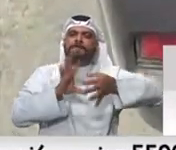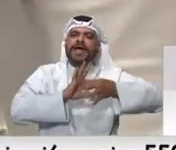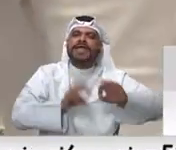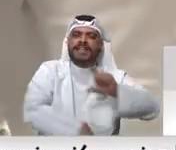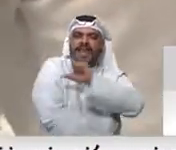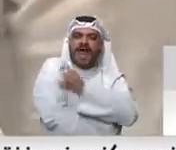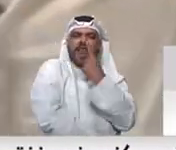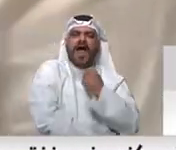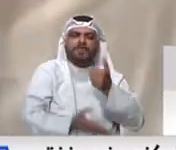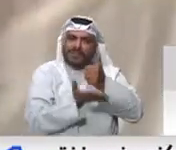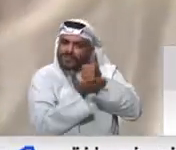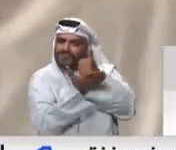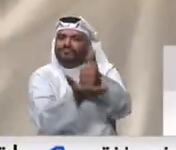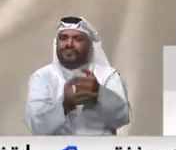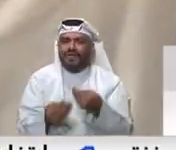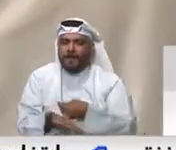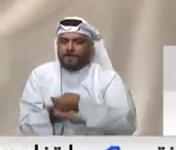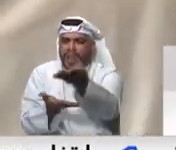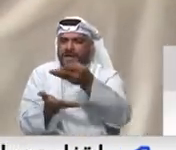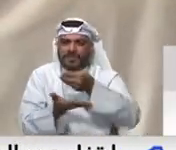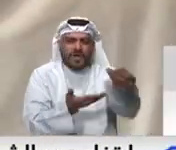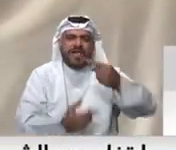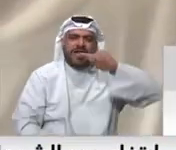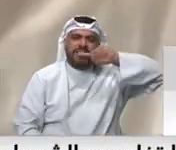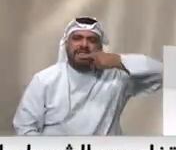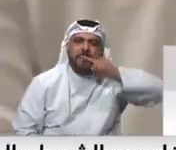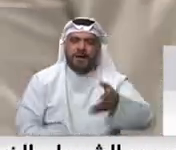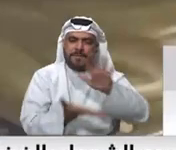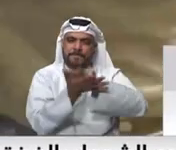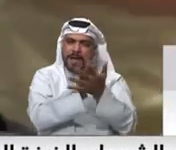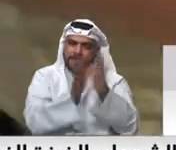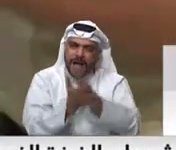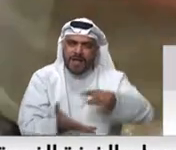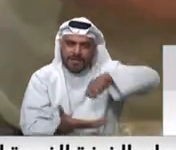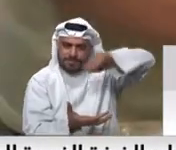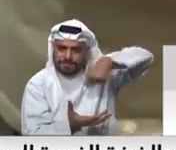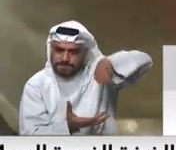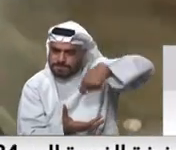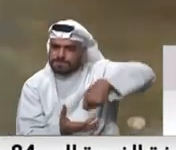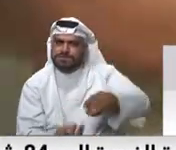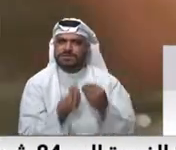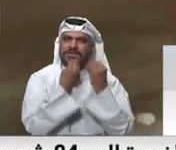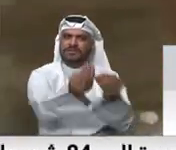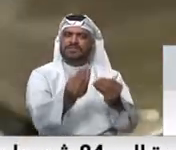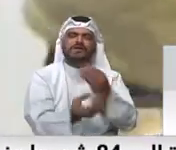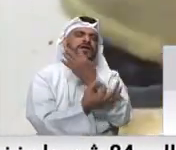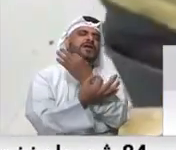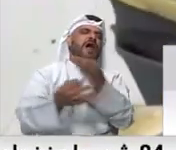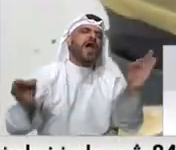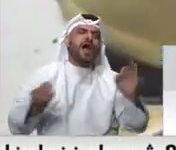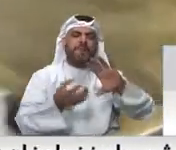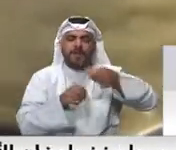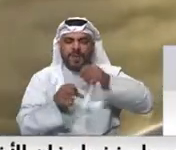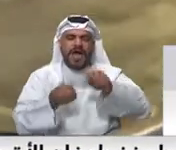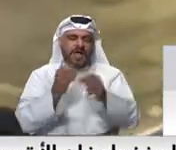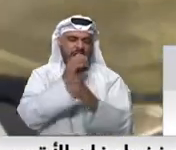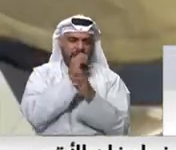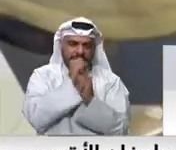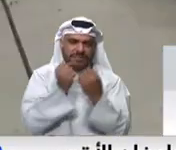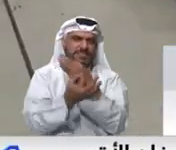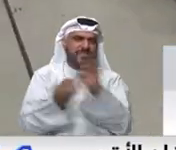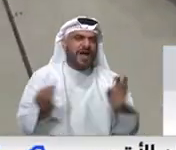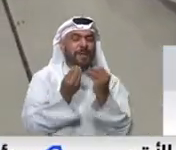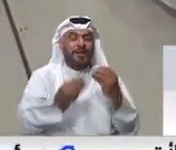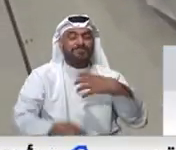الكويتية توزيع الخبز والتمور والوجبات اليومية الساخنة على آلاف النازحين الذين يعانون أوضاعا إنسانية